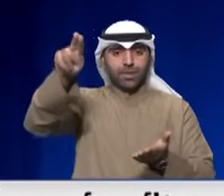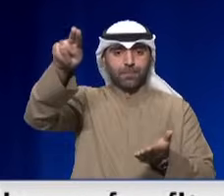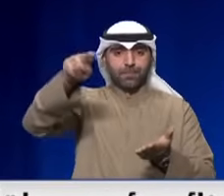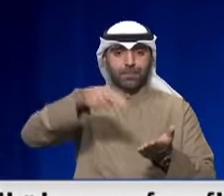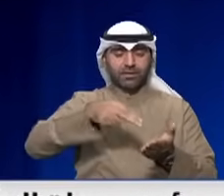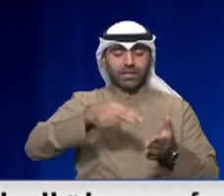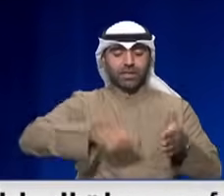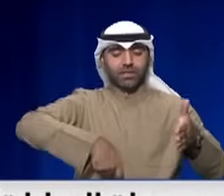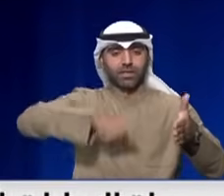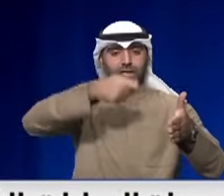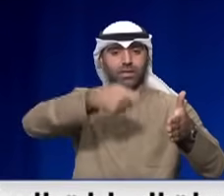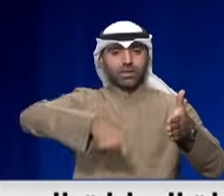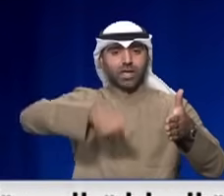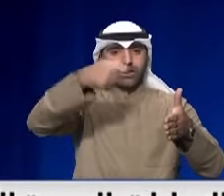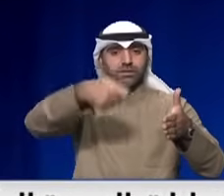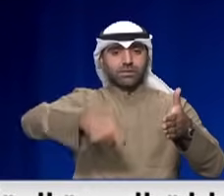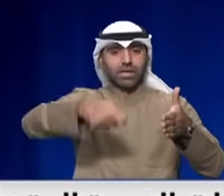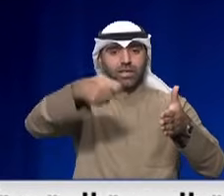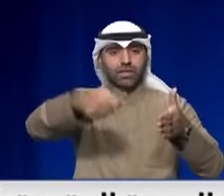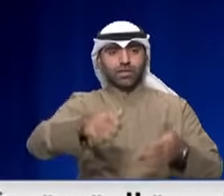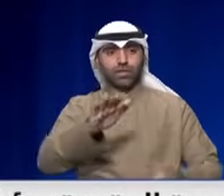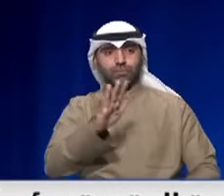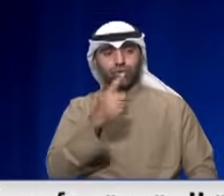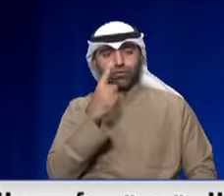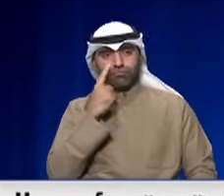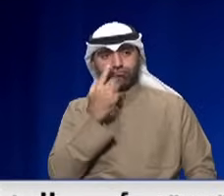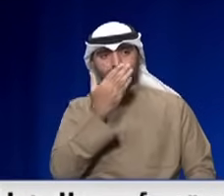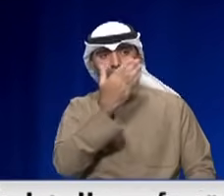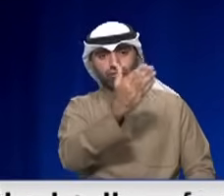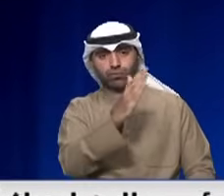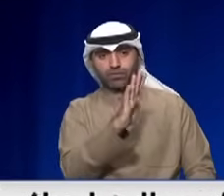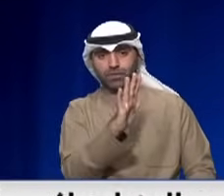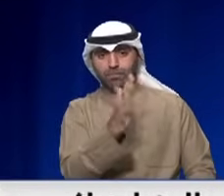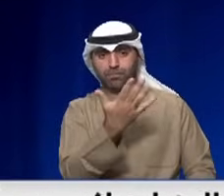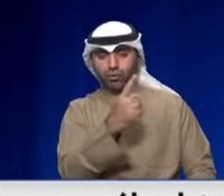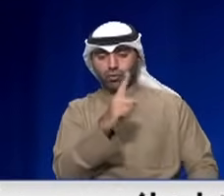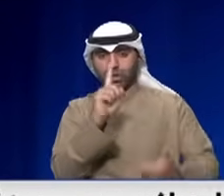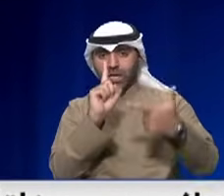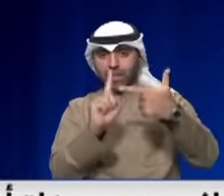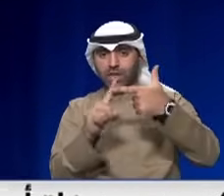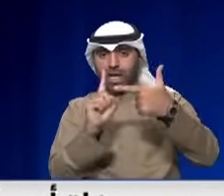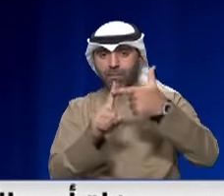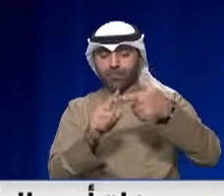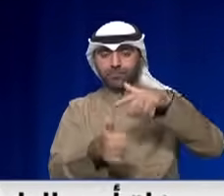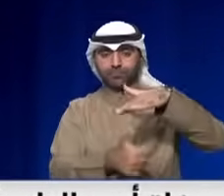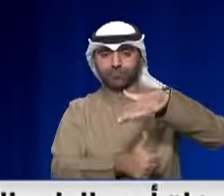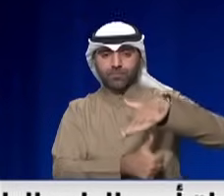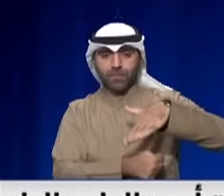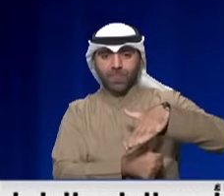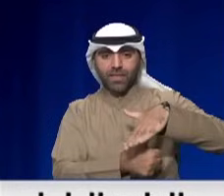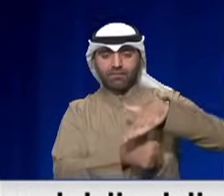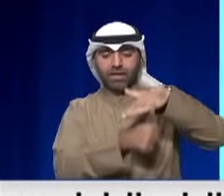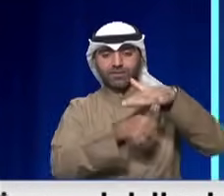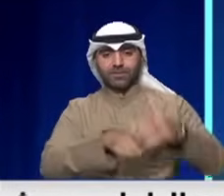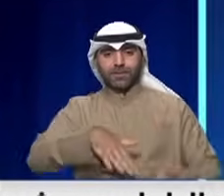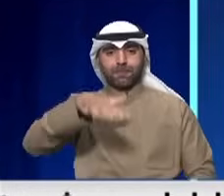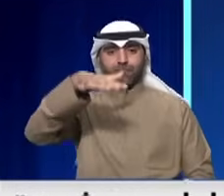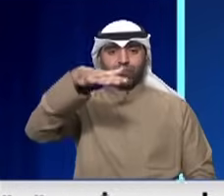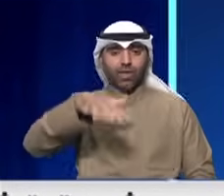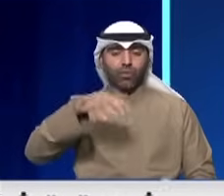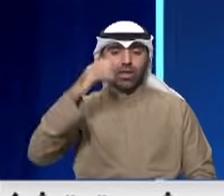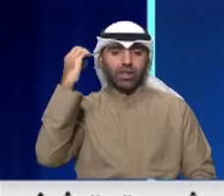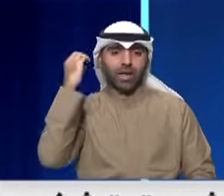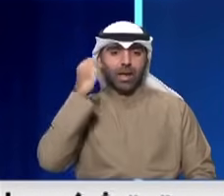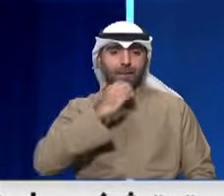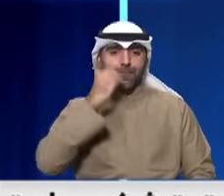منصور بن زايد ال نهيان نائب رئيس دوله الامارات العربيه المتحده الشقيقه نائب رئيس مجلس الوزراء رئيس